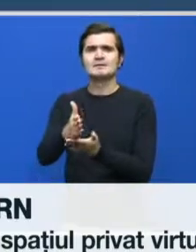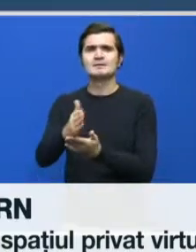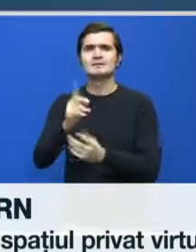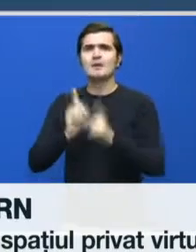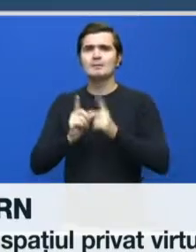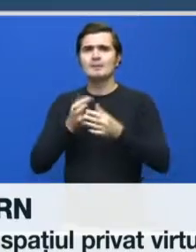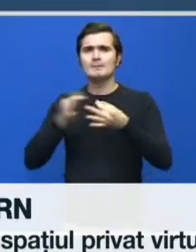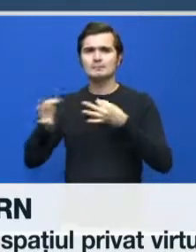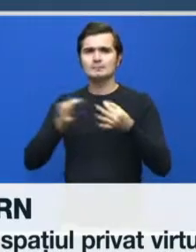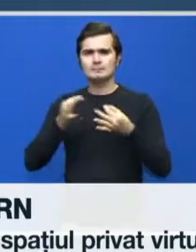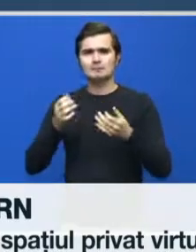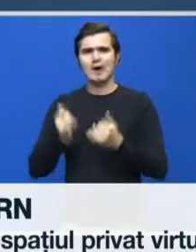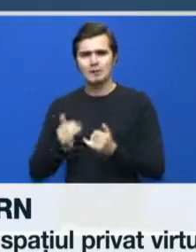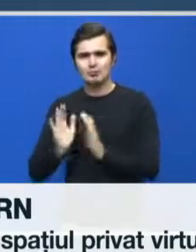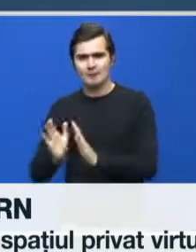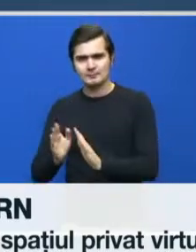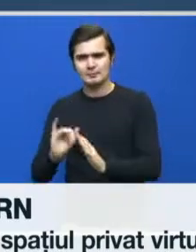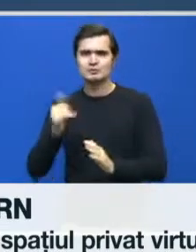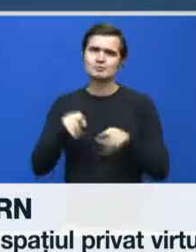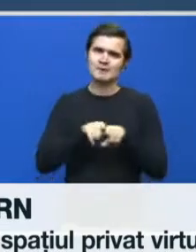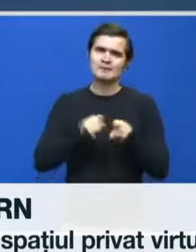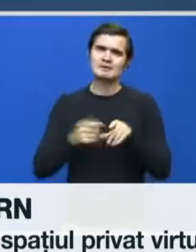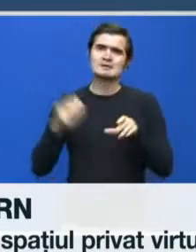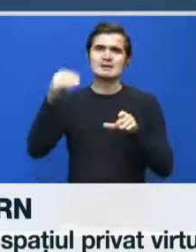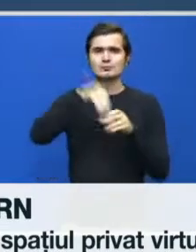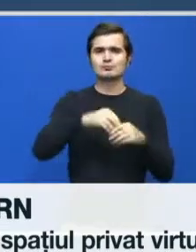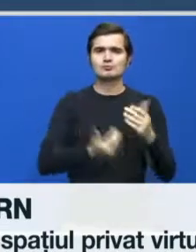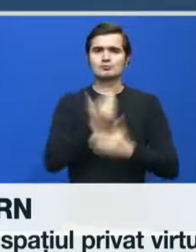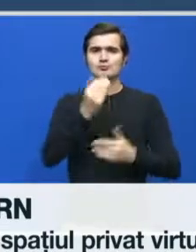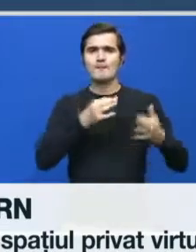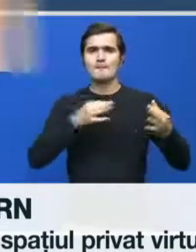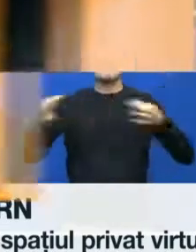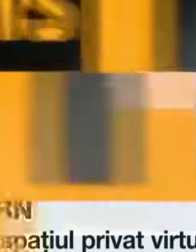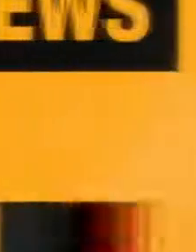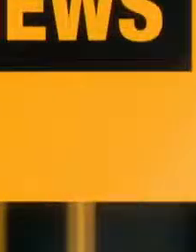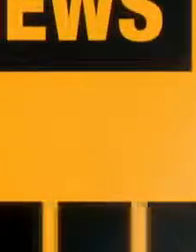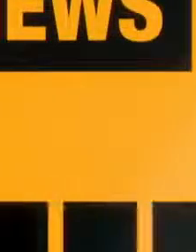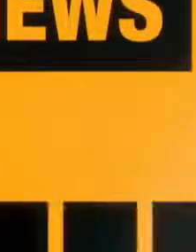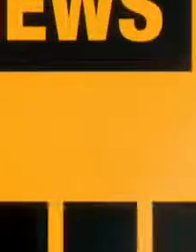măsuri deja în vigoare și, pe de altă parte, introducerea altora. Mă refer, în primul rând, la permanentizarea...